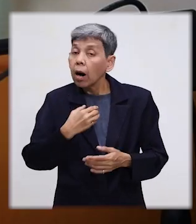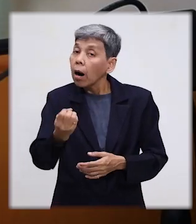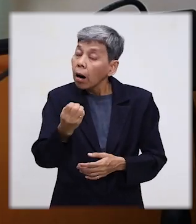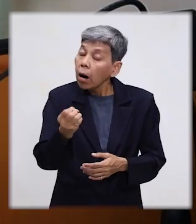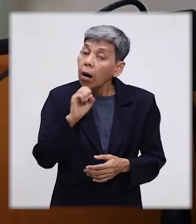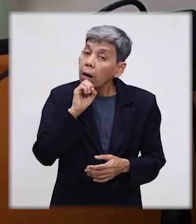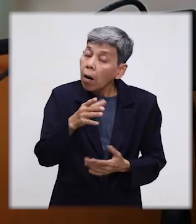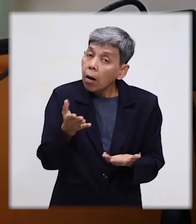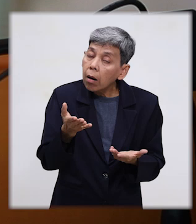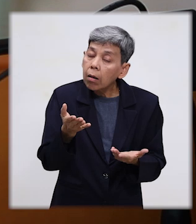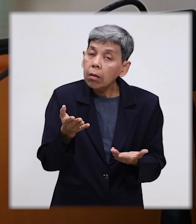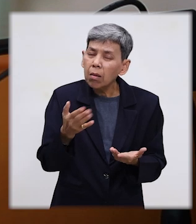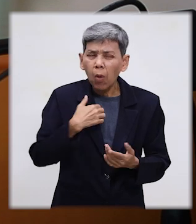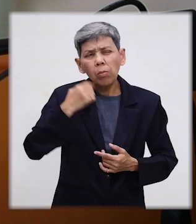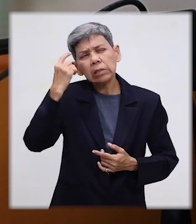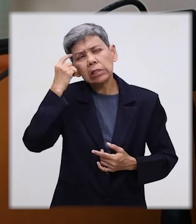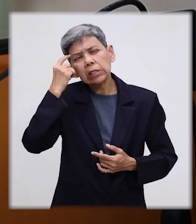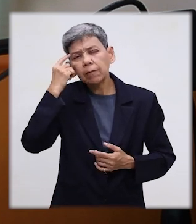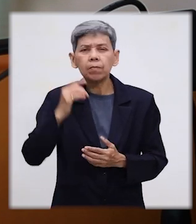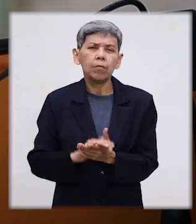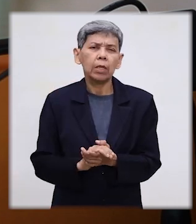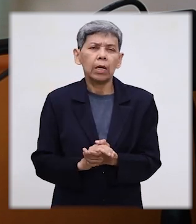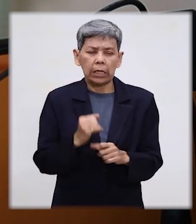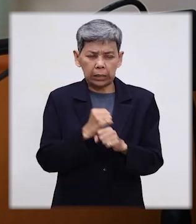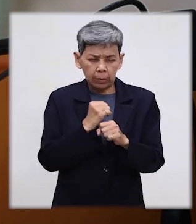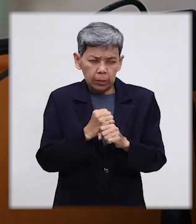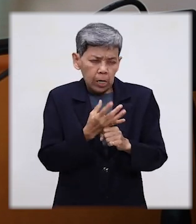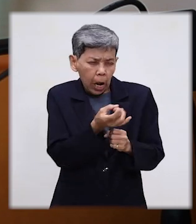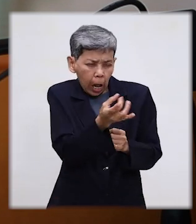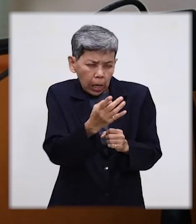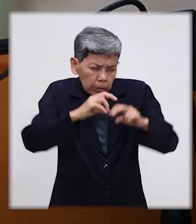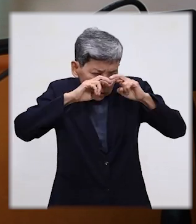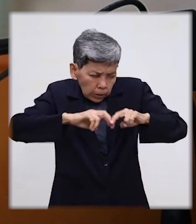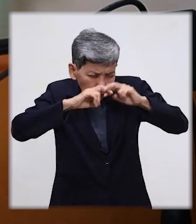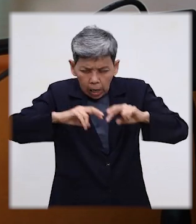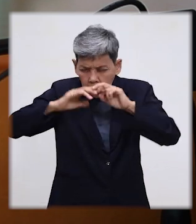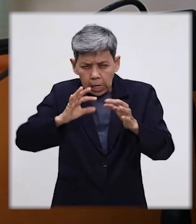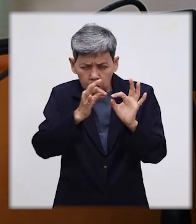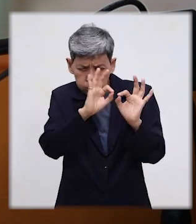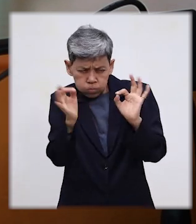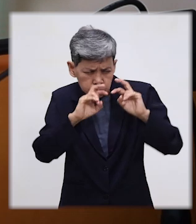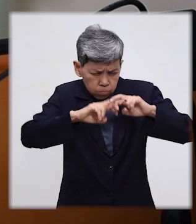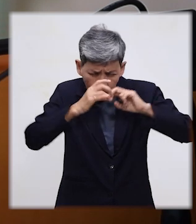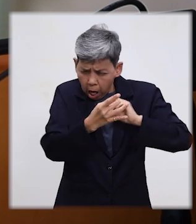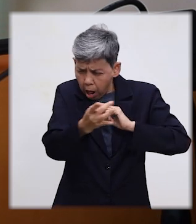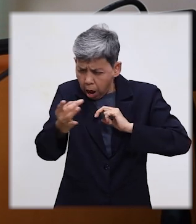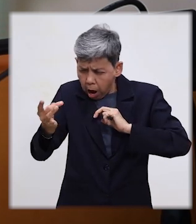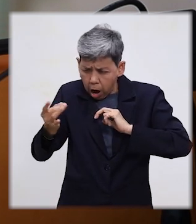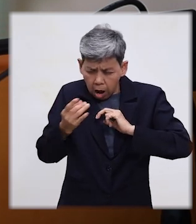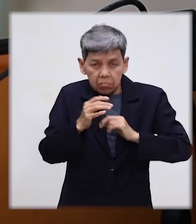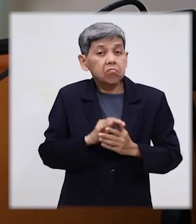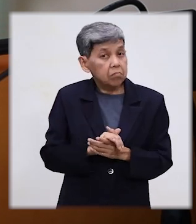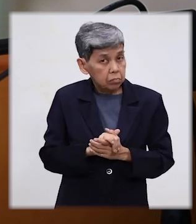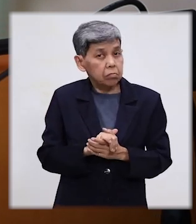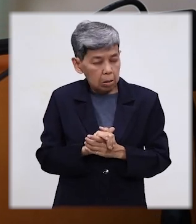อกผมคิดว่าไอการสืบค้นข้อมูลเนี่ยมันอาจจะมองว่าเป็นง